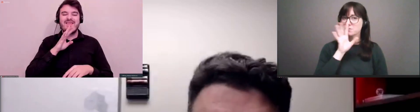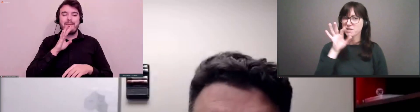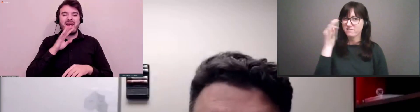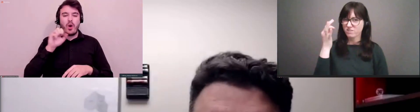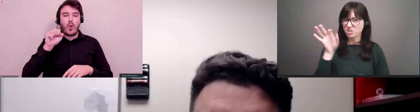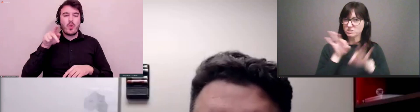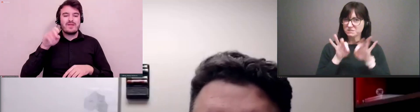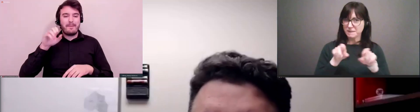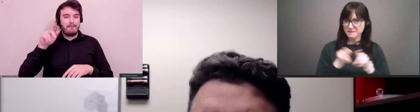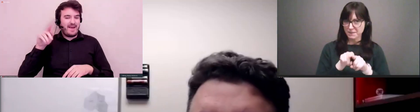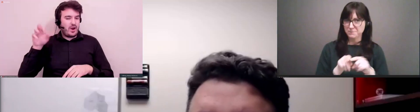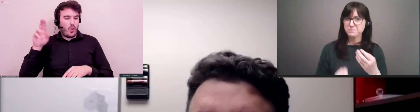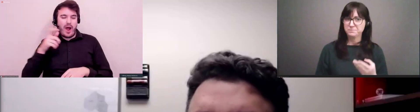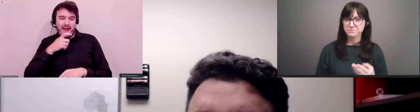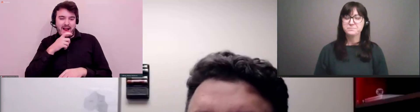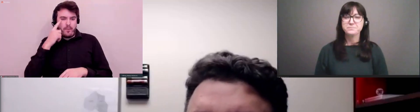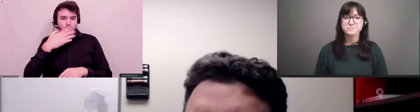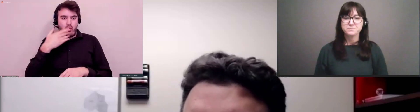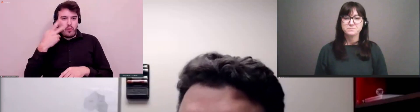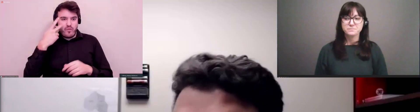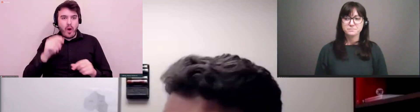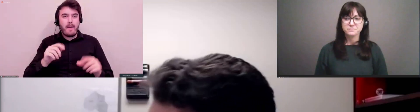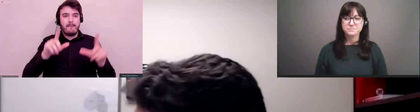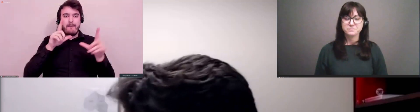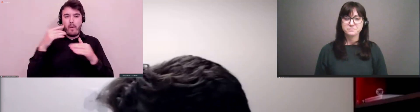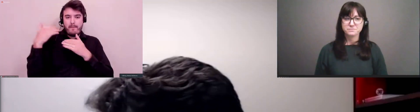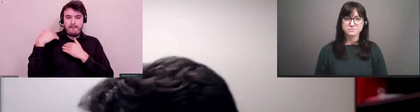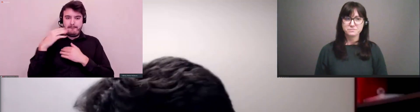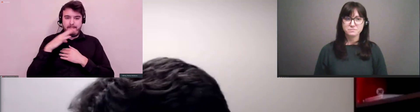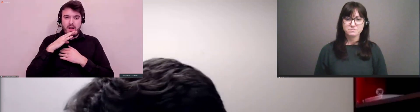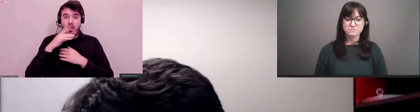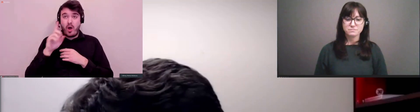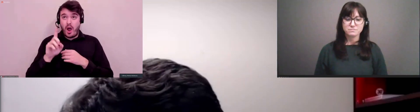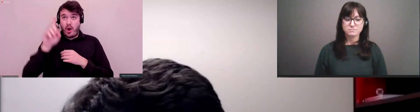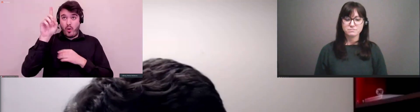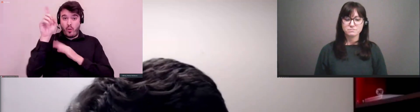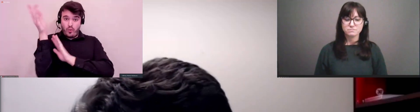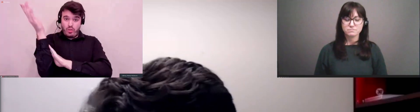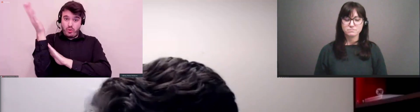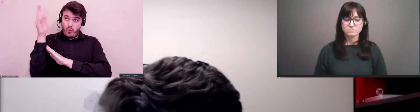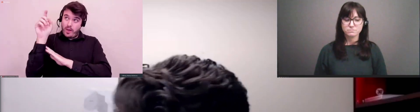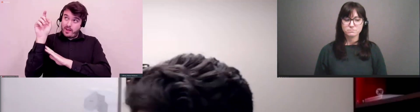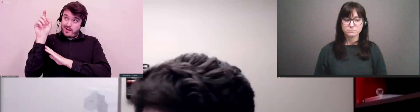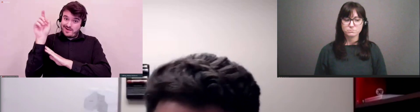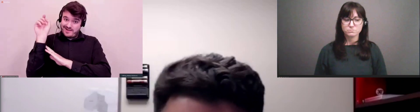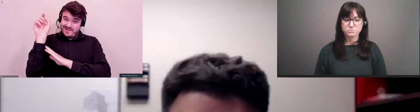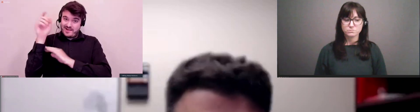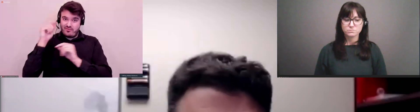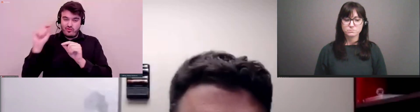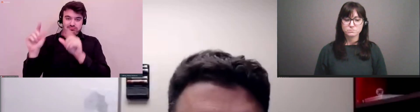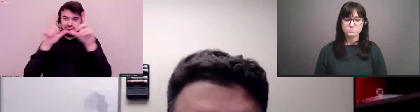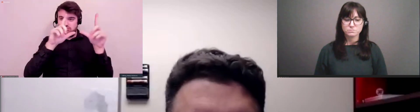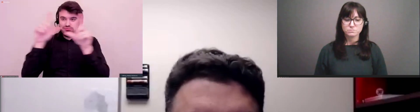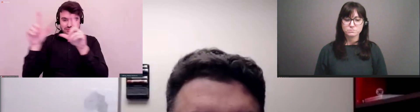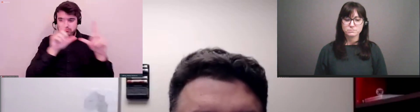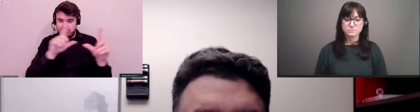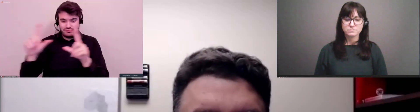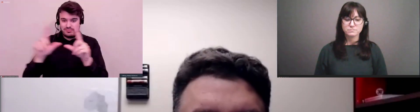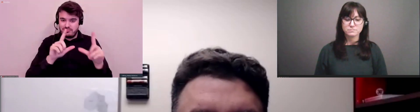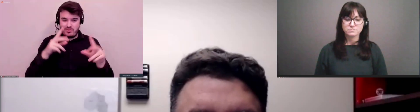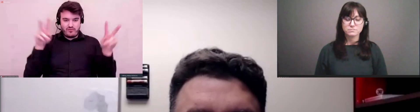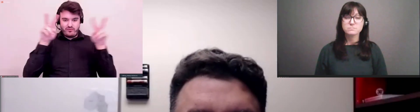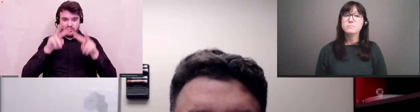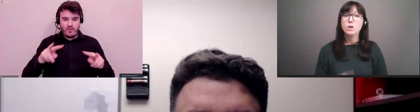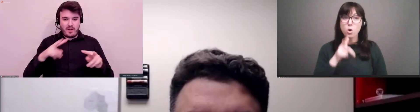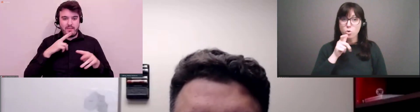mieux voir les porte-paroles. Le bouton est situé en haut à la droite de la portion vidéo de l'écran. Reporters